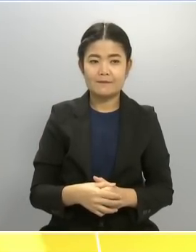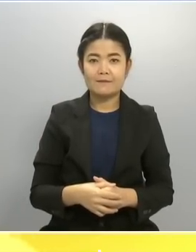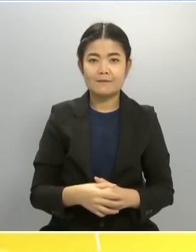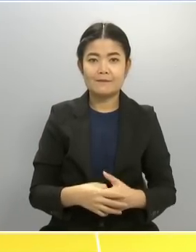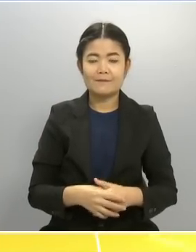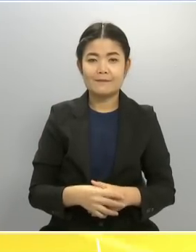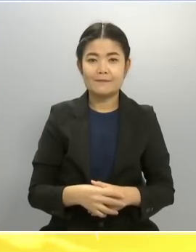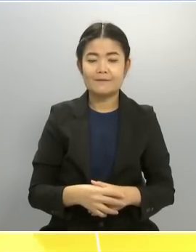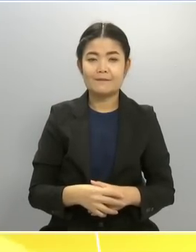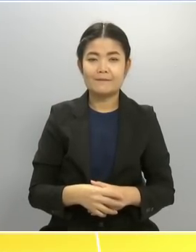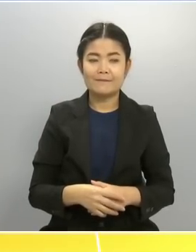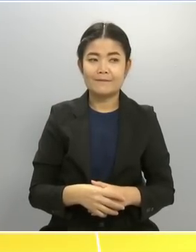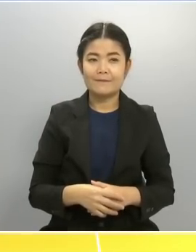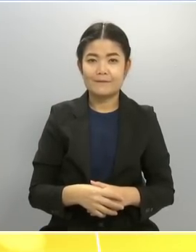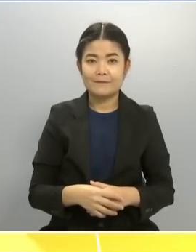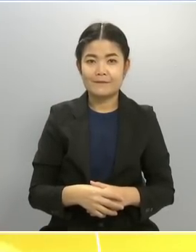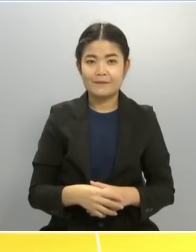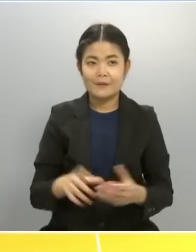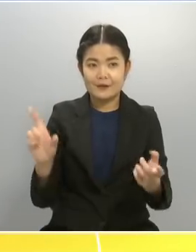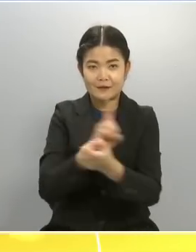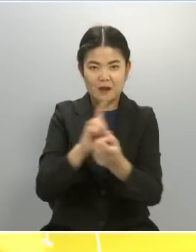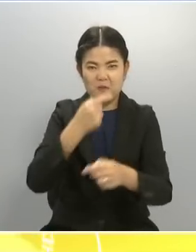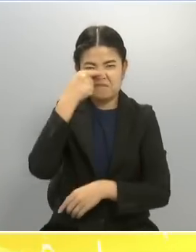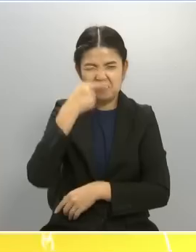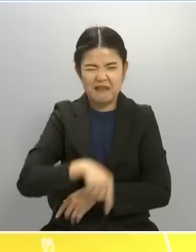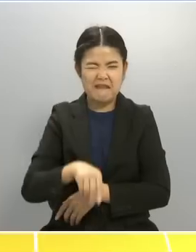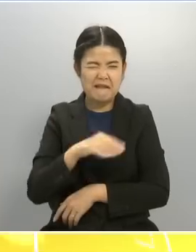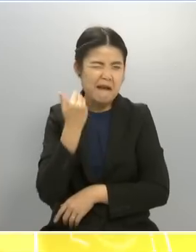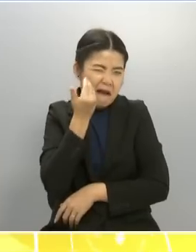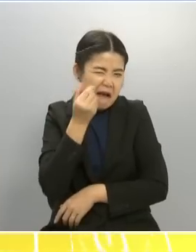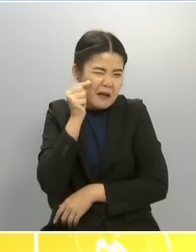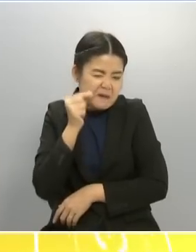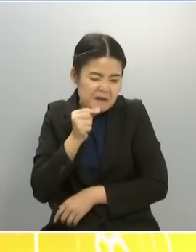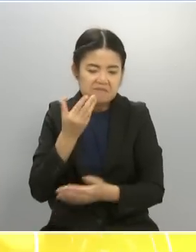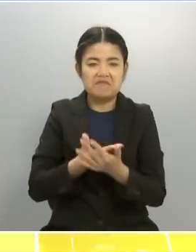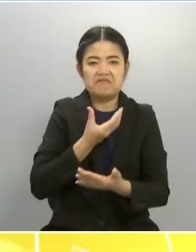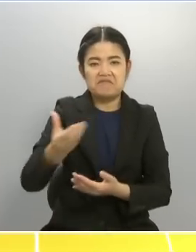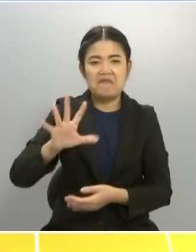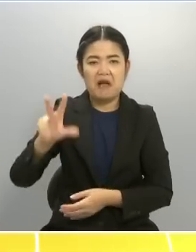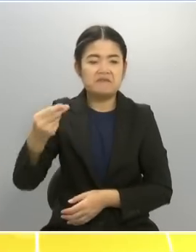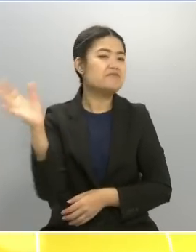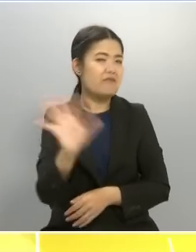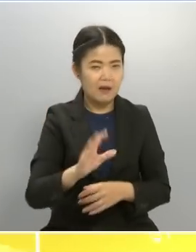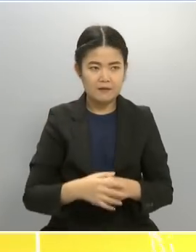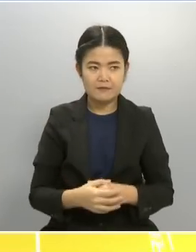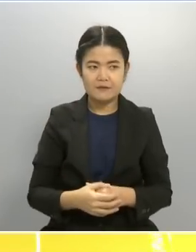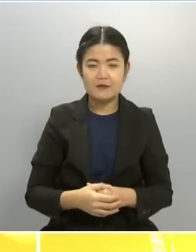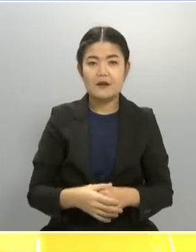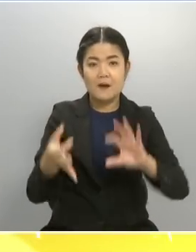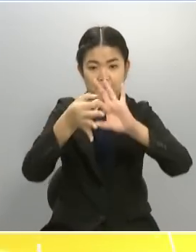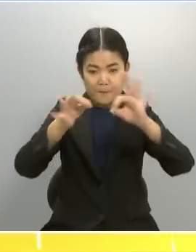แต่นี่ไงสังคมไทยมันหน้าบานไม่มีทางหรอกที่ผมจะยอมจ่าย 50,000บาทผมโพสต์เรื่องนี้ไป